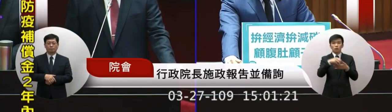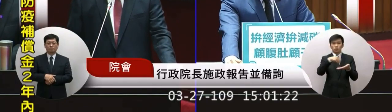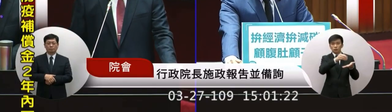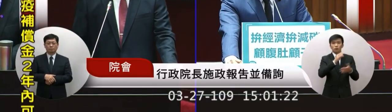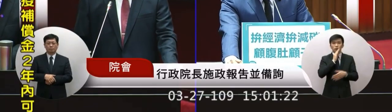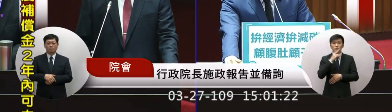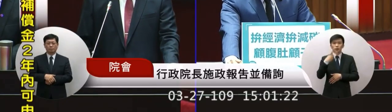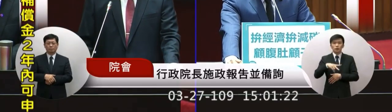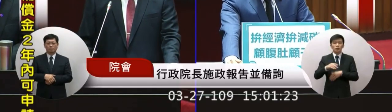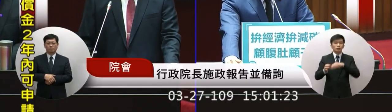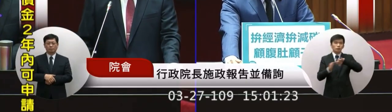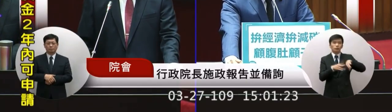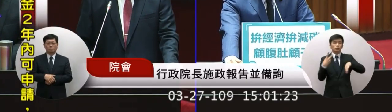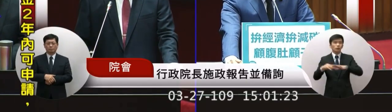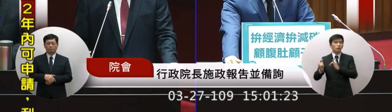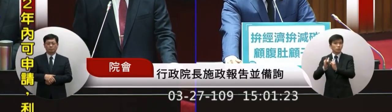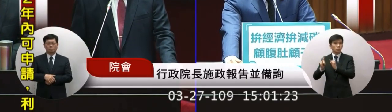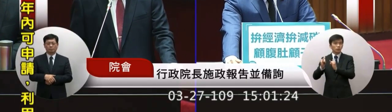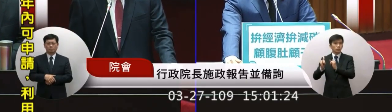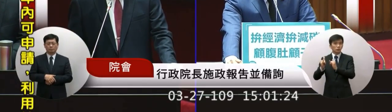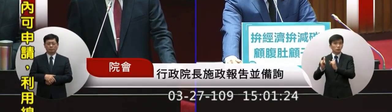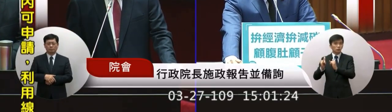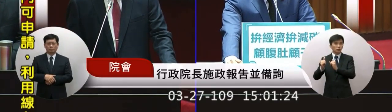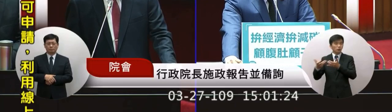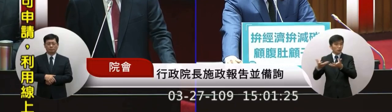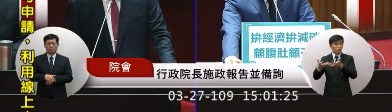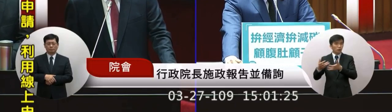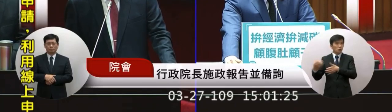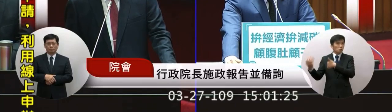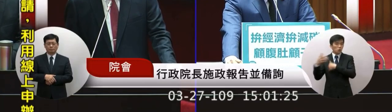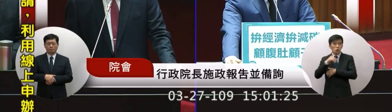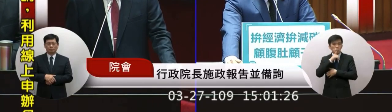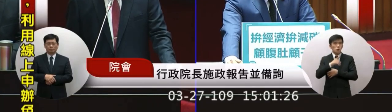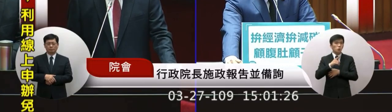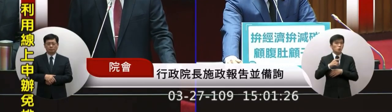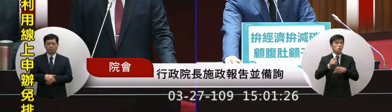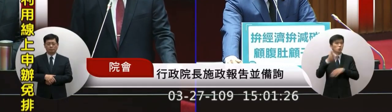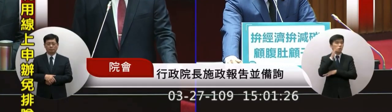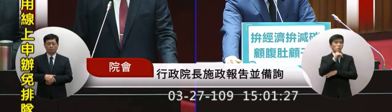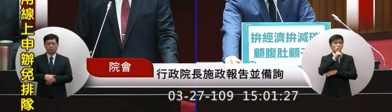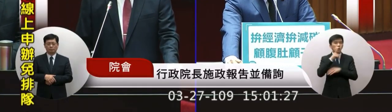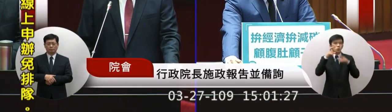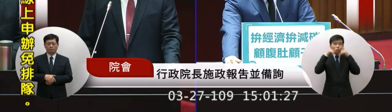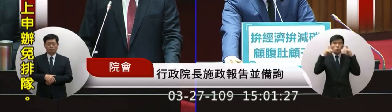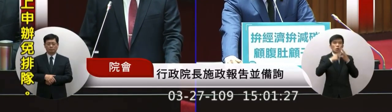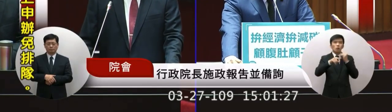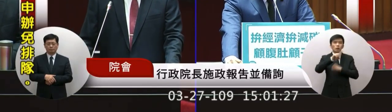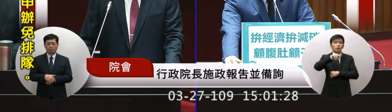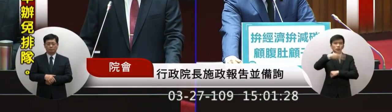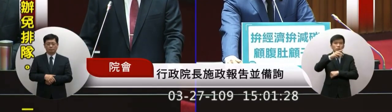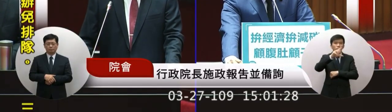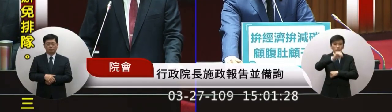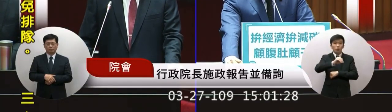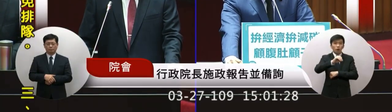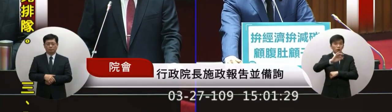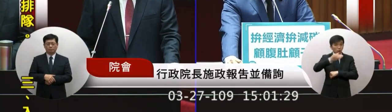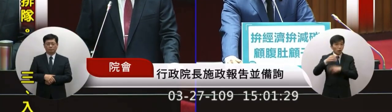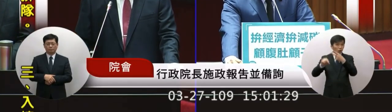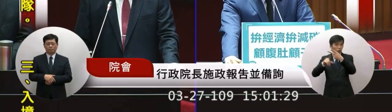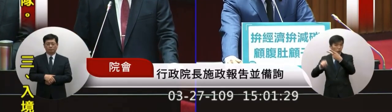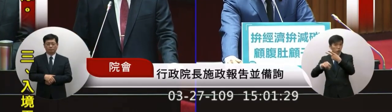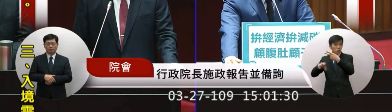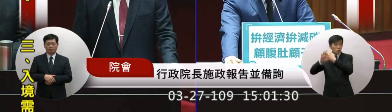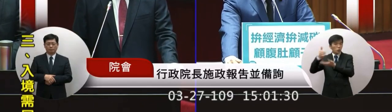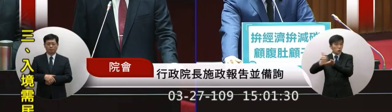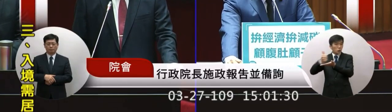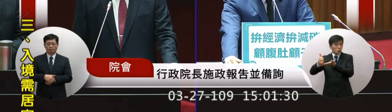哦，黑喜早上收到陈情哦，政府强调口罩1300万，到底都去哪了？为什么二月还能出口千万片，但民